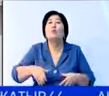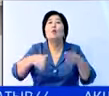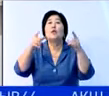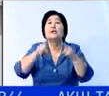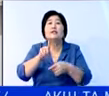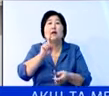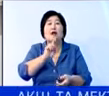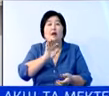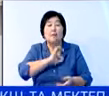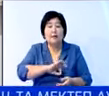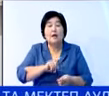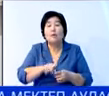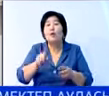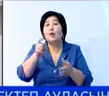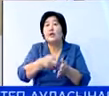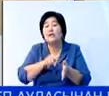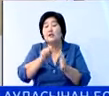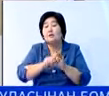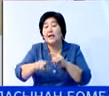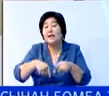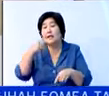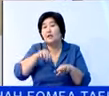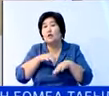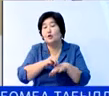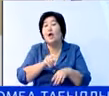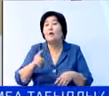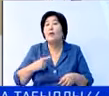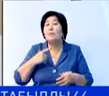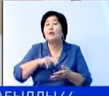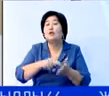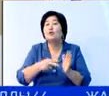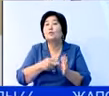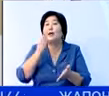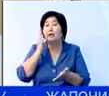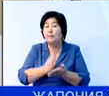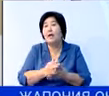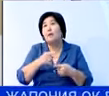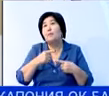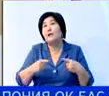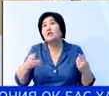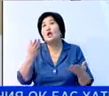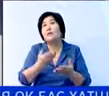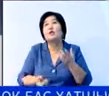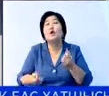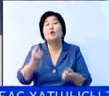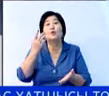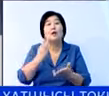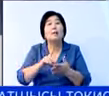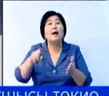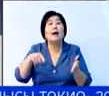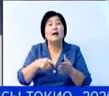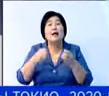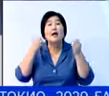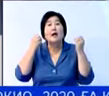Тарихи орынға зерттеу жұмыстары келер жылда жүргізіледі. Мамандардың жоспарлы жобасы бар. Десе де бірнеше мәселе туындап отыр. Қаланың